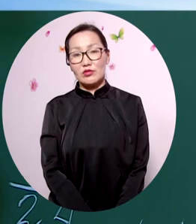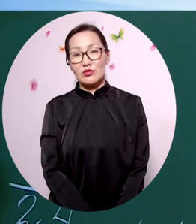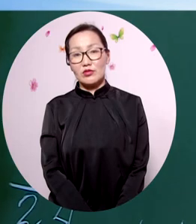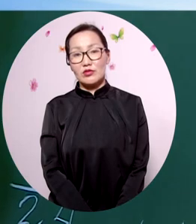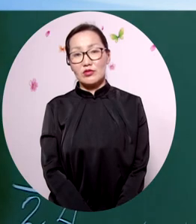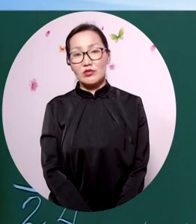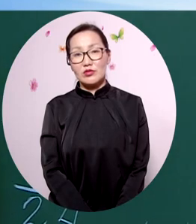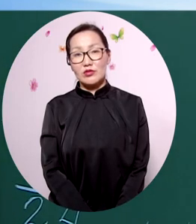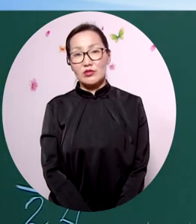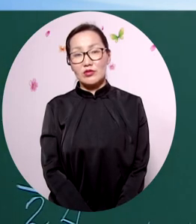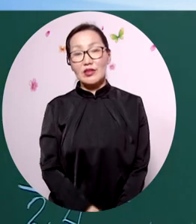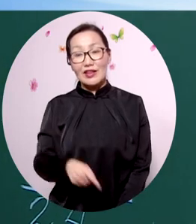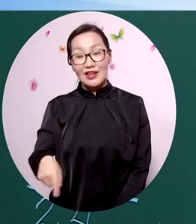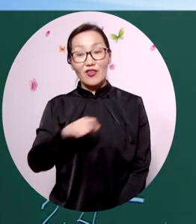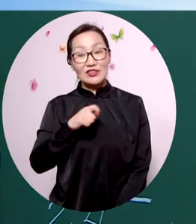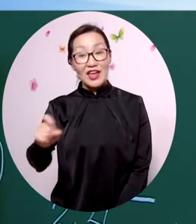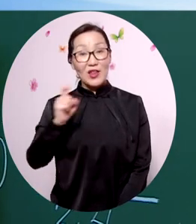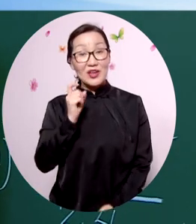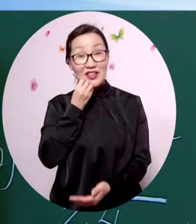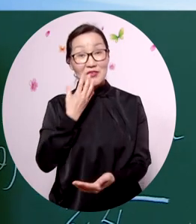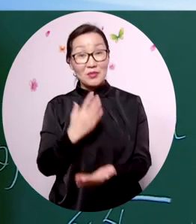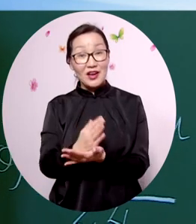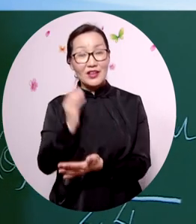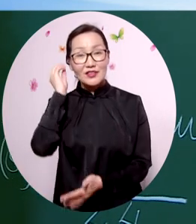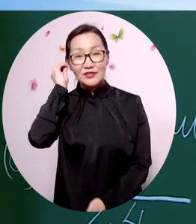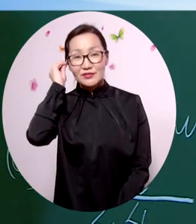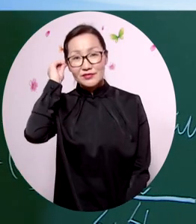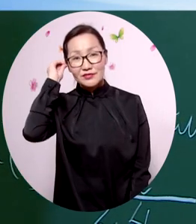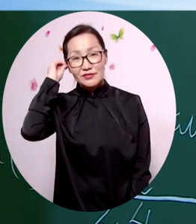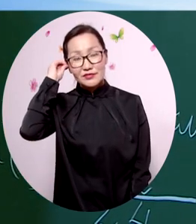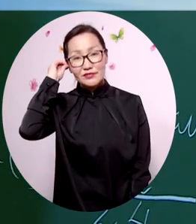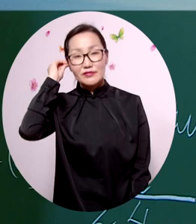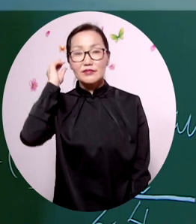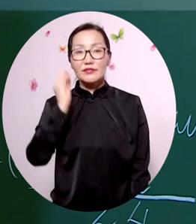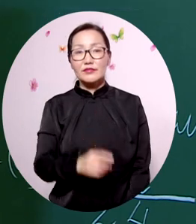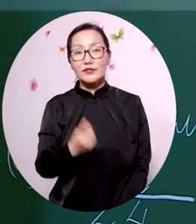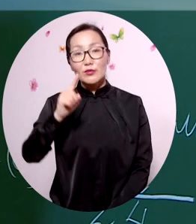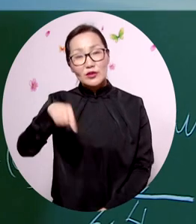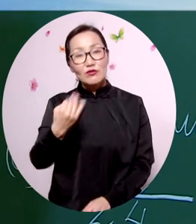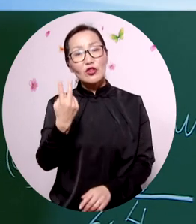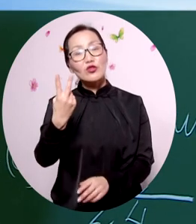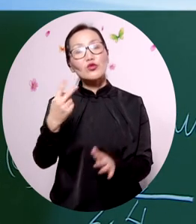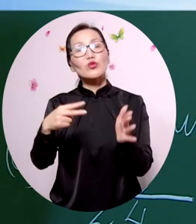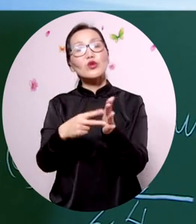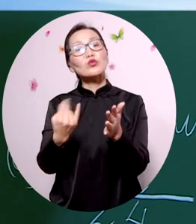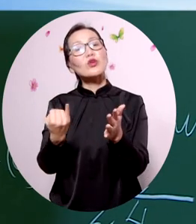За мэдээж та нар хариуг нь хэлсэн байгаа. Тэгвэл 1 бүл 12-ыг 6 тавахаар хэд гарах